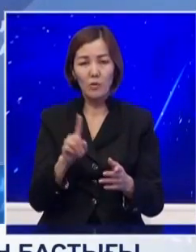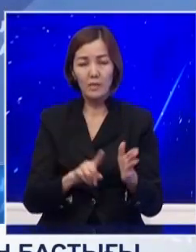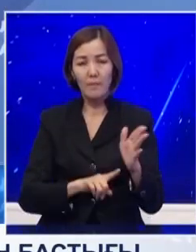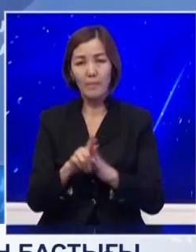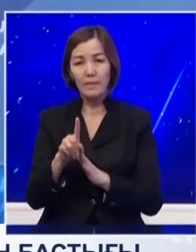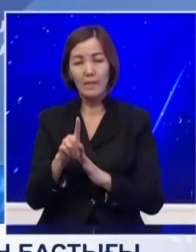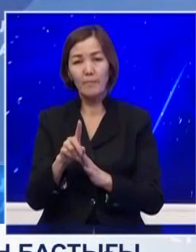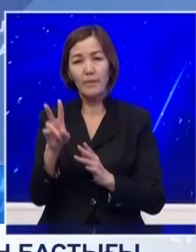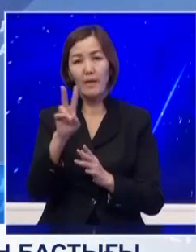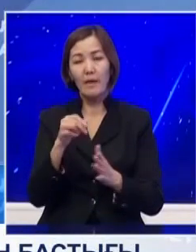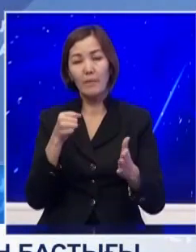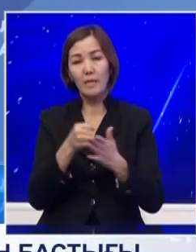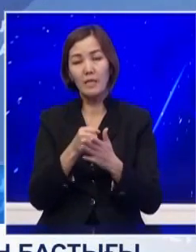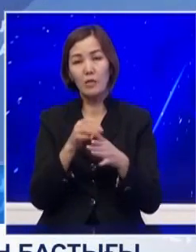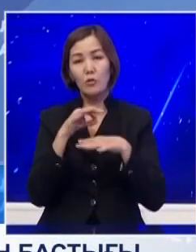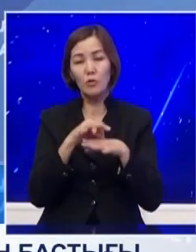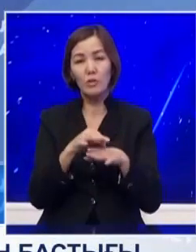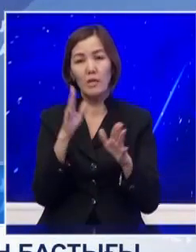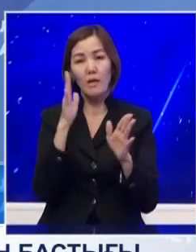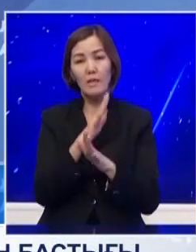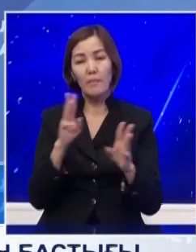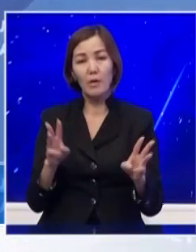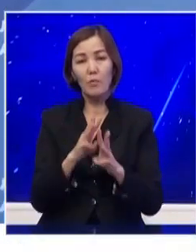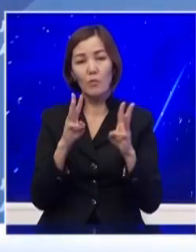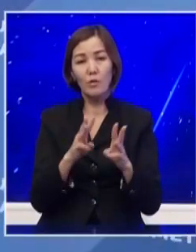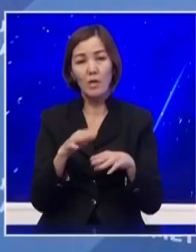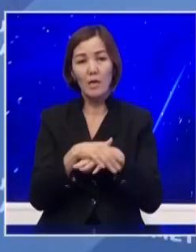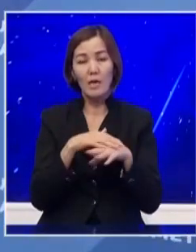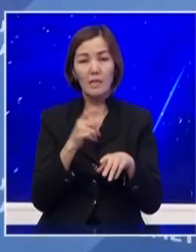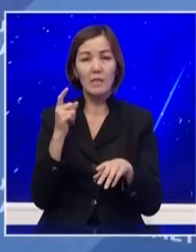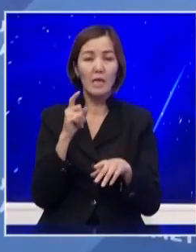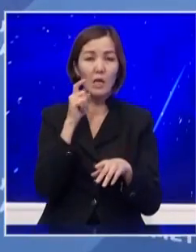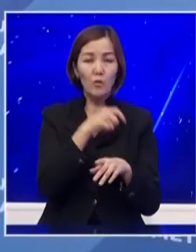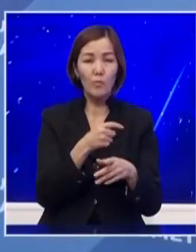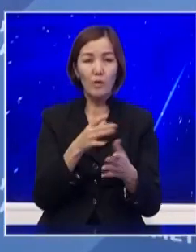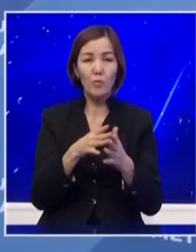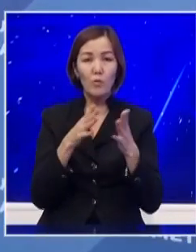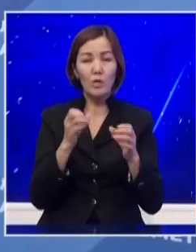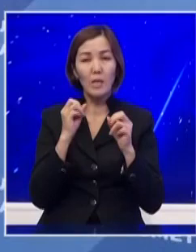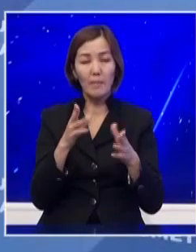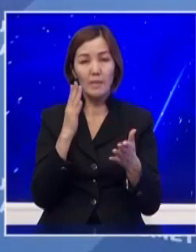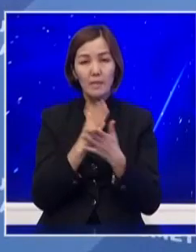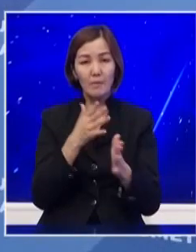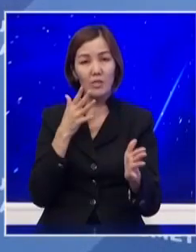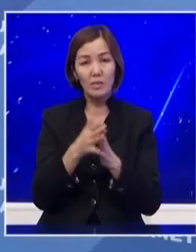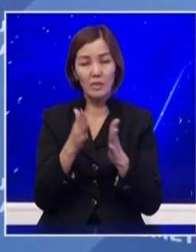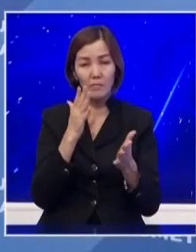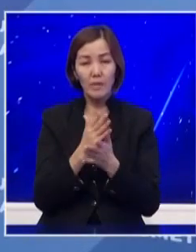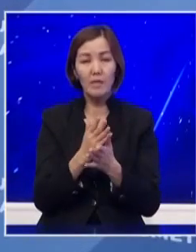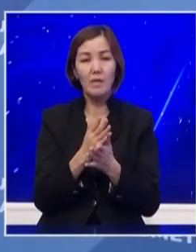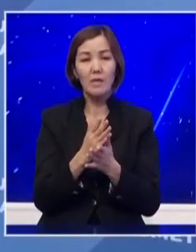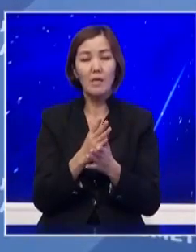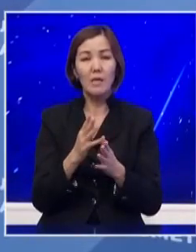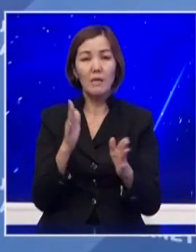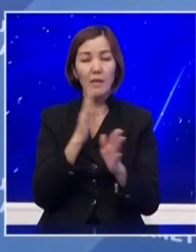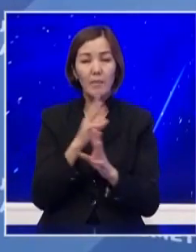айына дейін жүргізіледі. Табиғи өрттер еліміздің халқы мен экономикасына елеулі қауіп төндіріледі. Табиғи өрттердің пайда